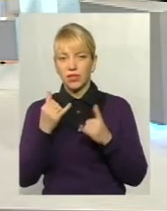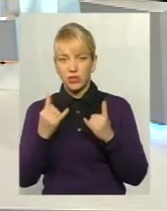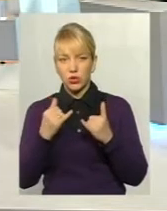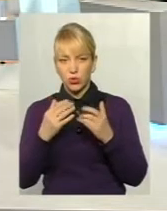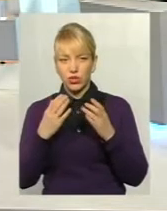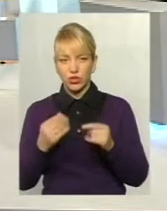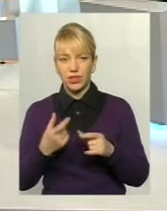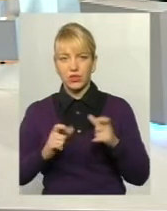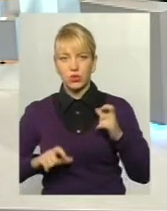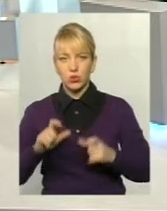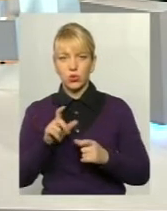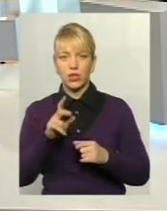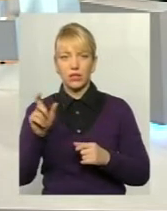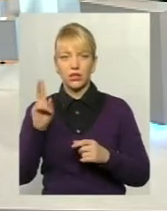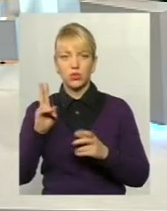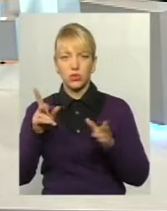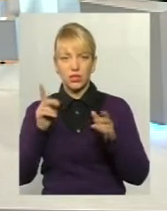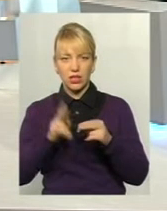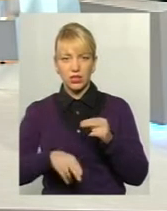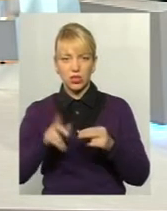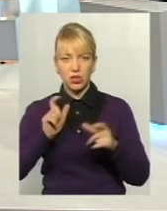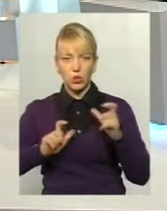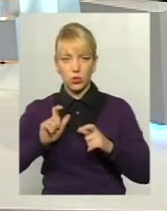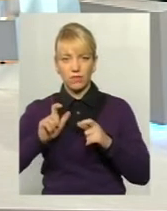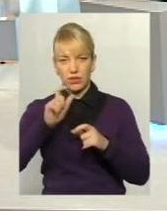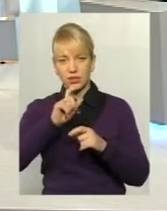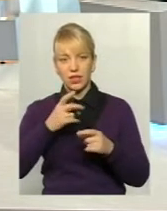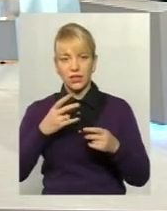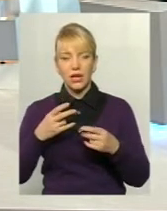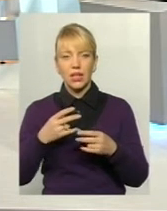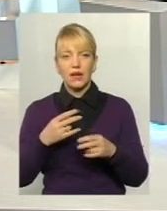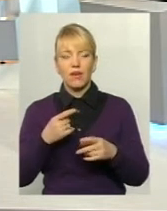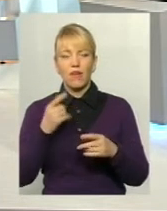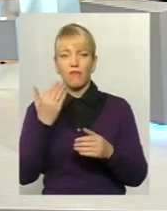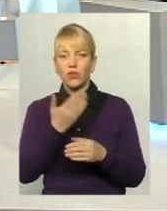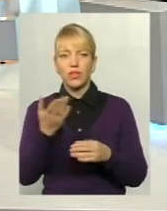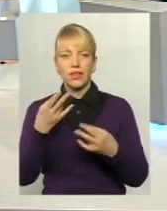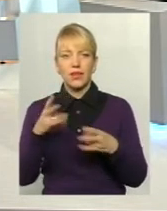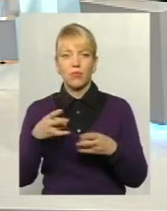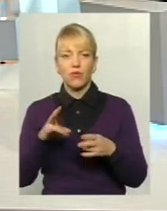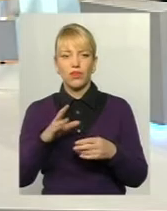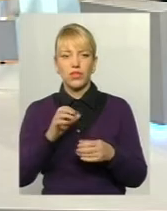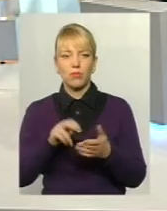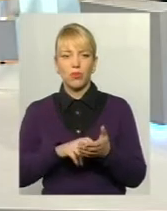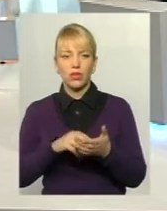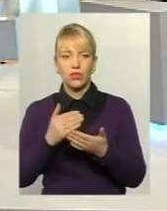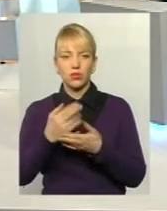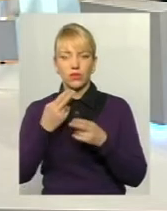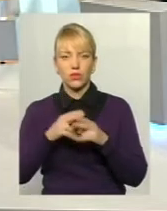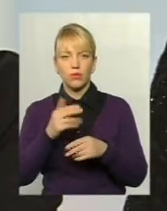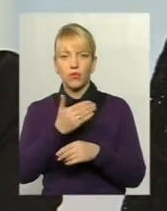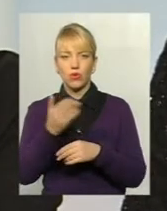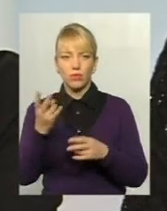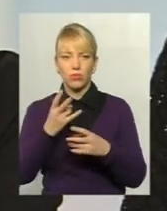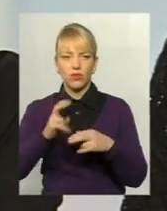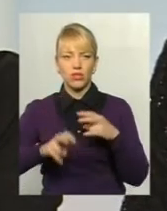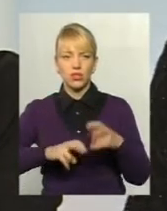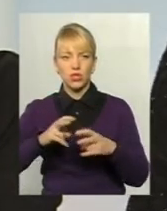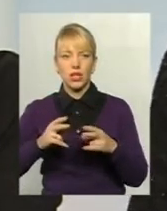ті студенти, які закінчили університет, вони не повинні боятися нових технологій, нових модернізацій. Вони мають шукати